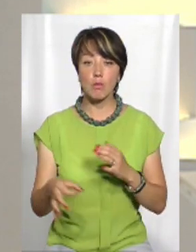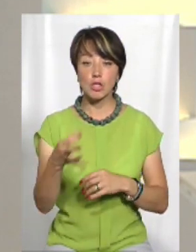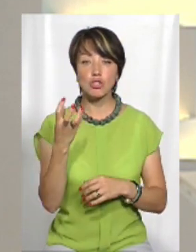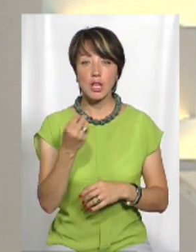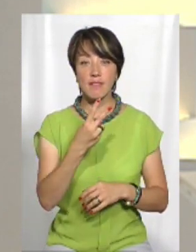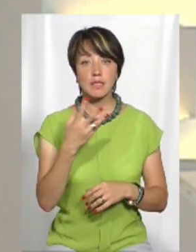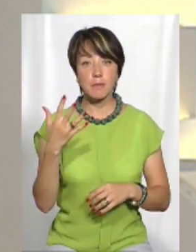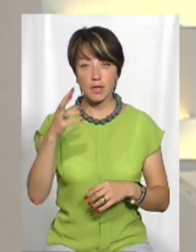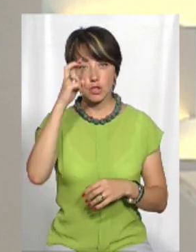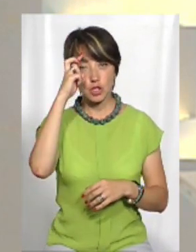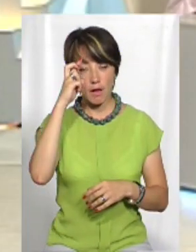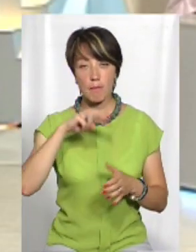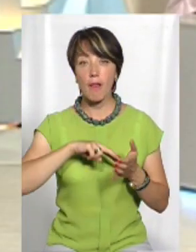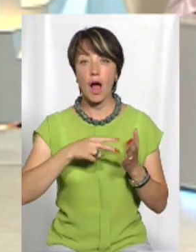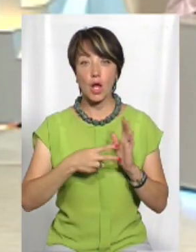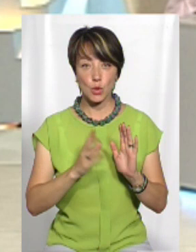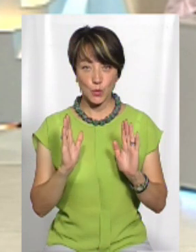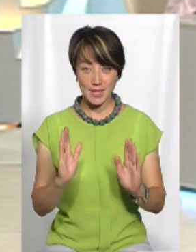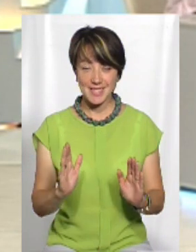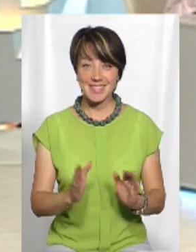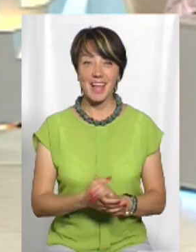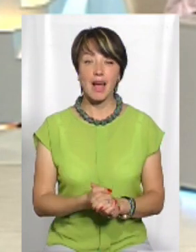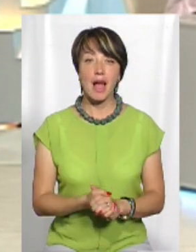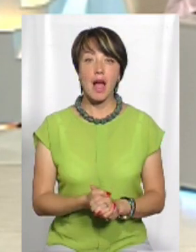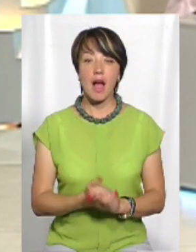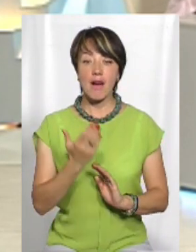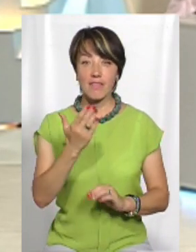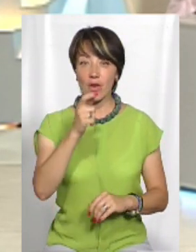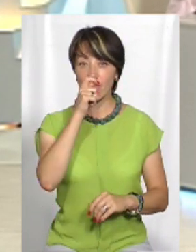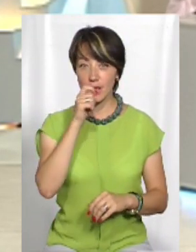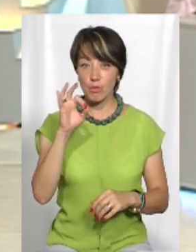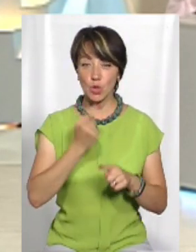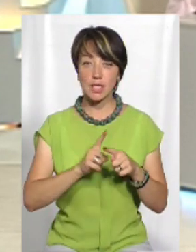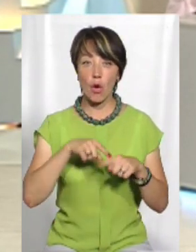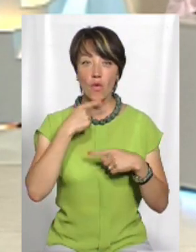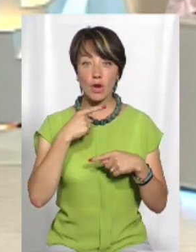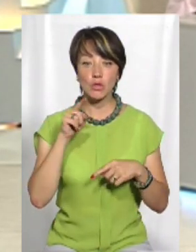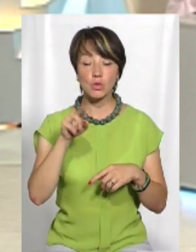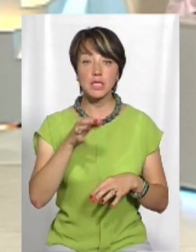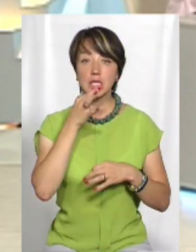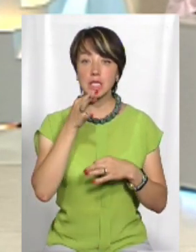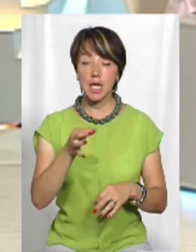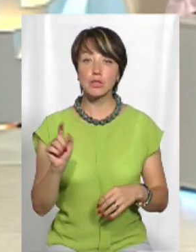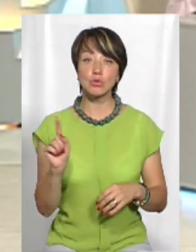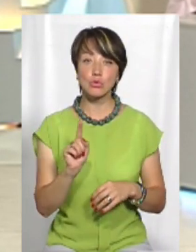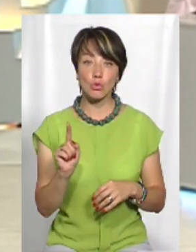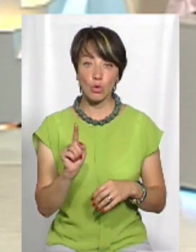ще 25 із держави. Планується, так. Ага, от. Ви якраз у квітні про це говорили, і так. Тоді зауважили,